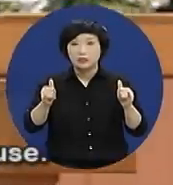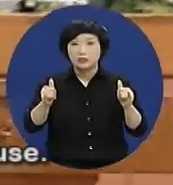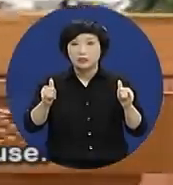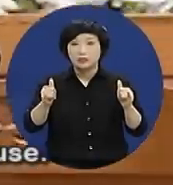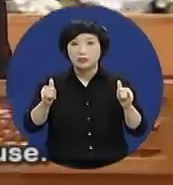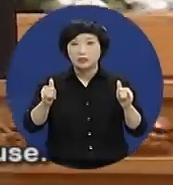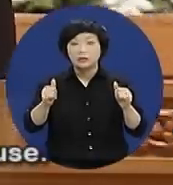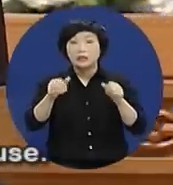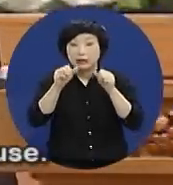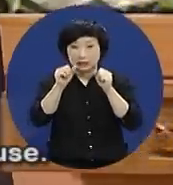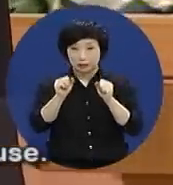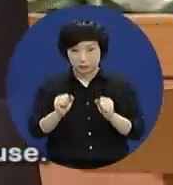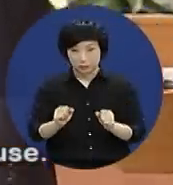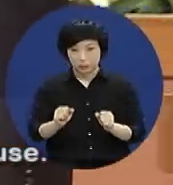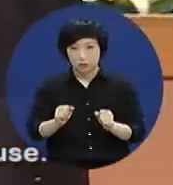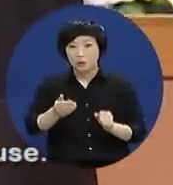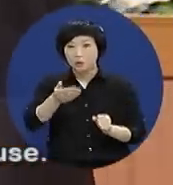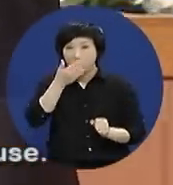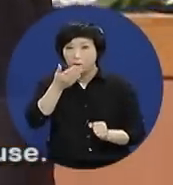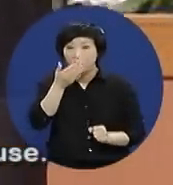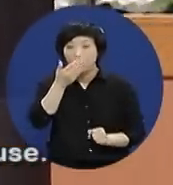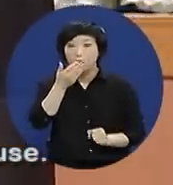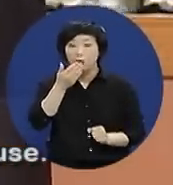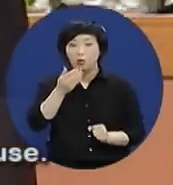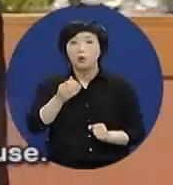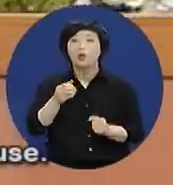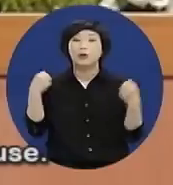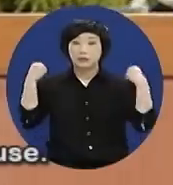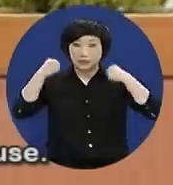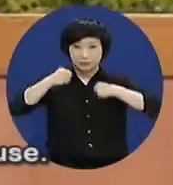ものという